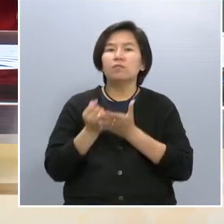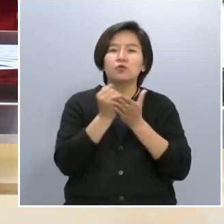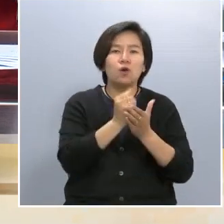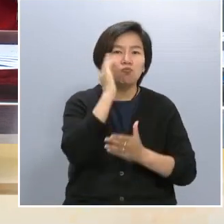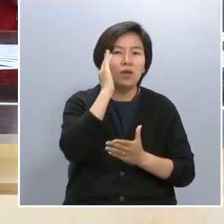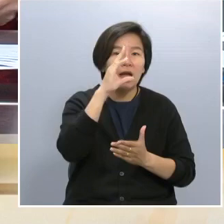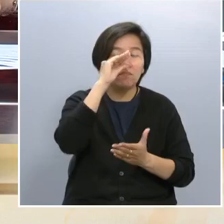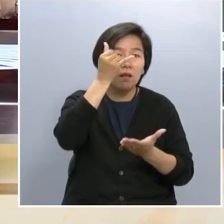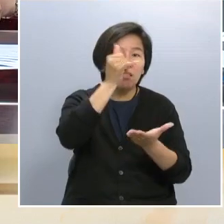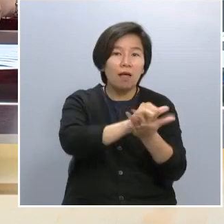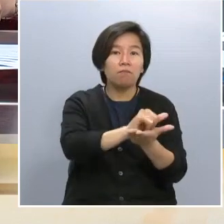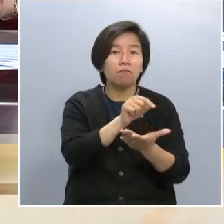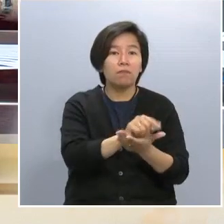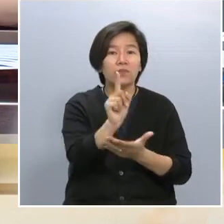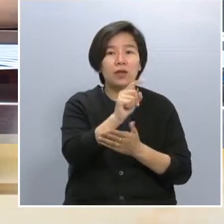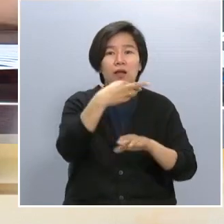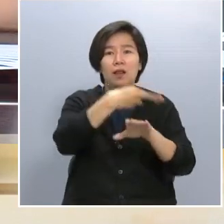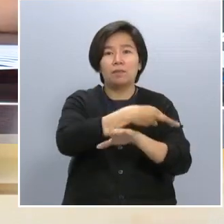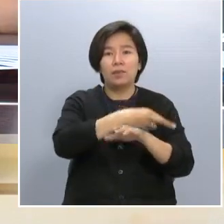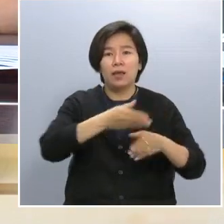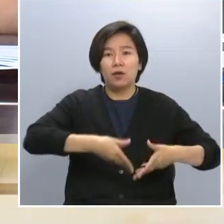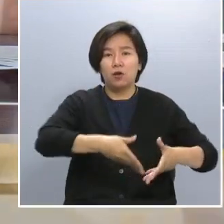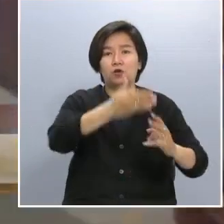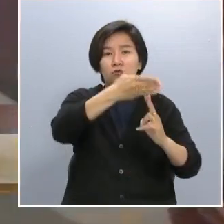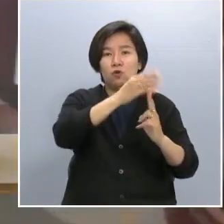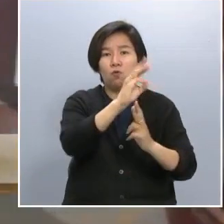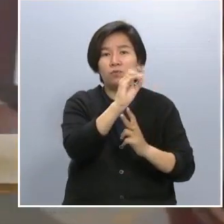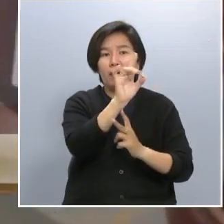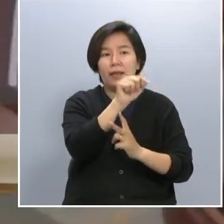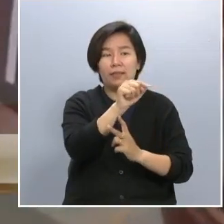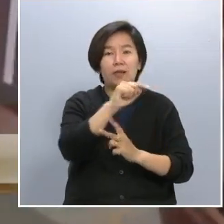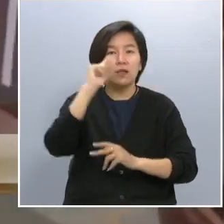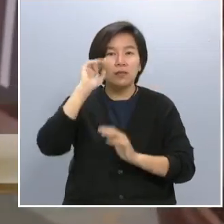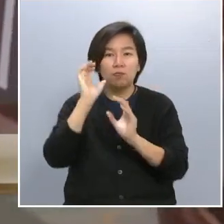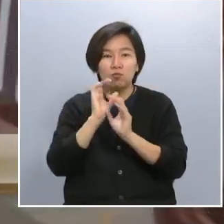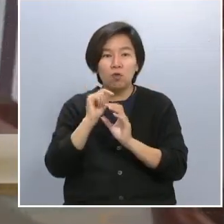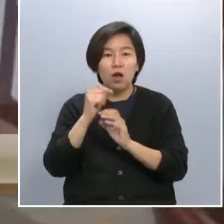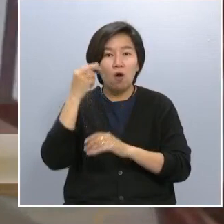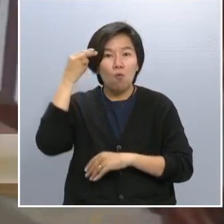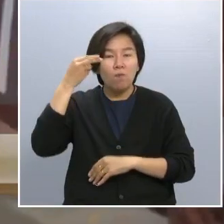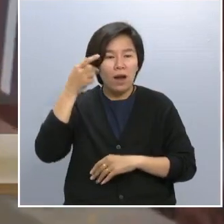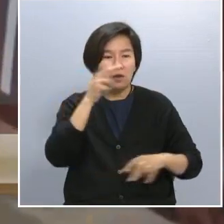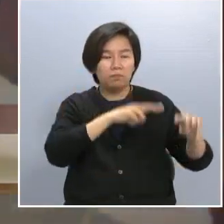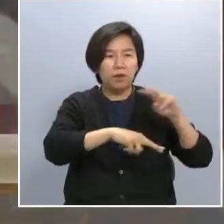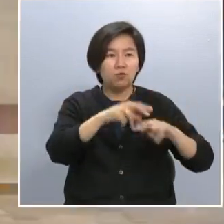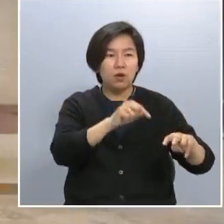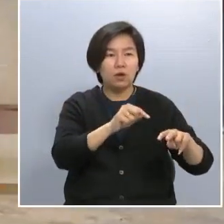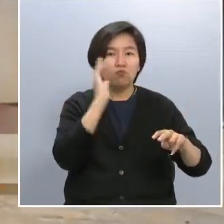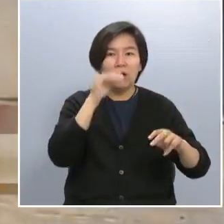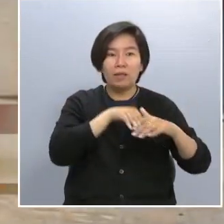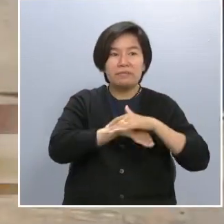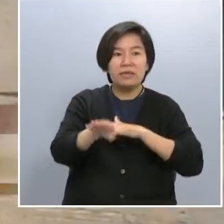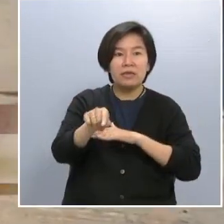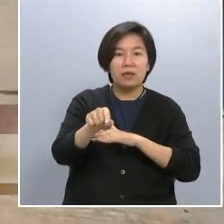หมดสติแถวรามกำแหง68เบื้องต้นเนี่ยตำรวจหัวหมากเข้าตรวจสอบก่อนที่ชายคนนี้จะวิ่งหนีแล้ววิ่ง